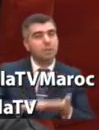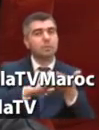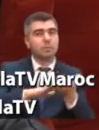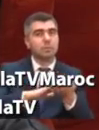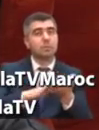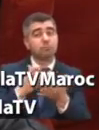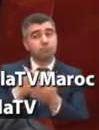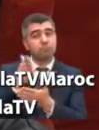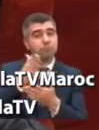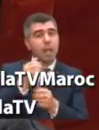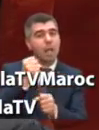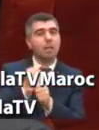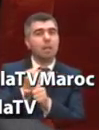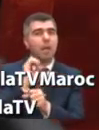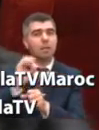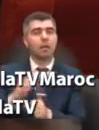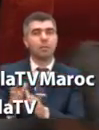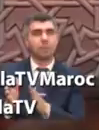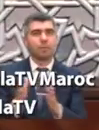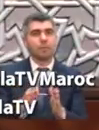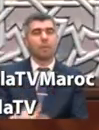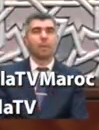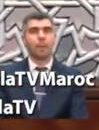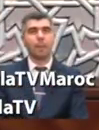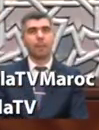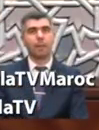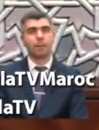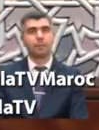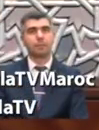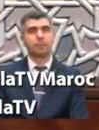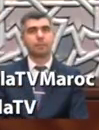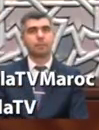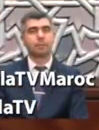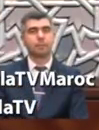يمشيو إلى الخدمة العمومية. شكرا. تعقيب السيد النائب.